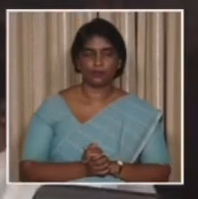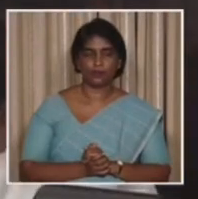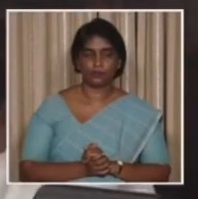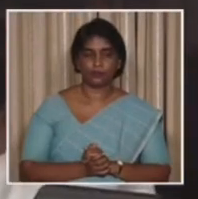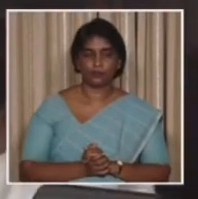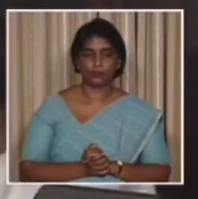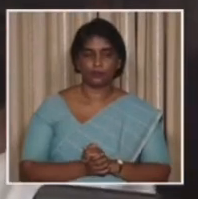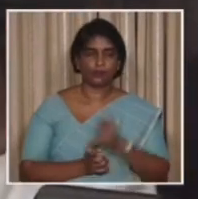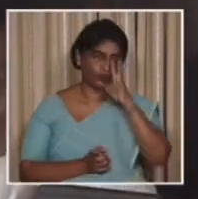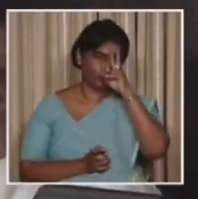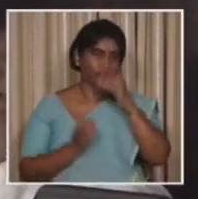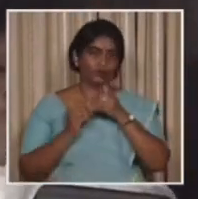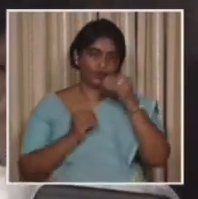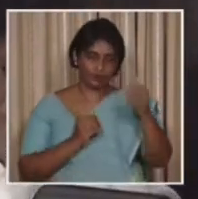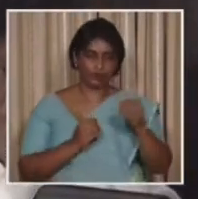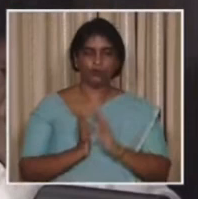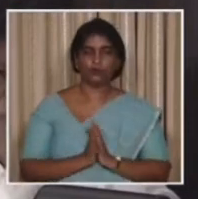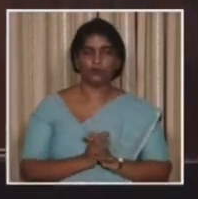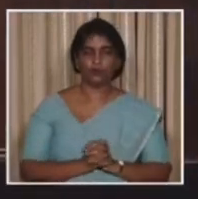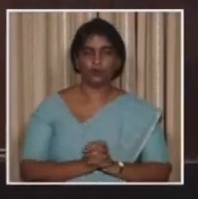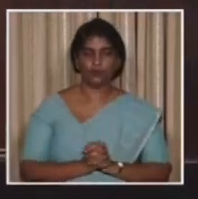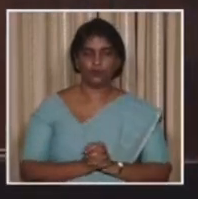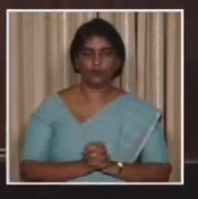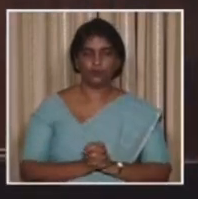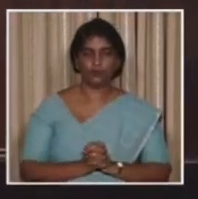2 weeks I need to give the figures.